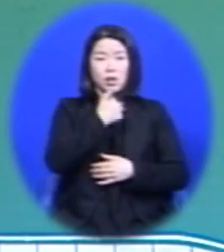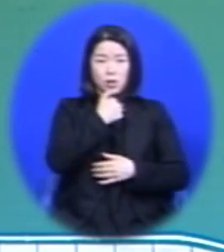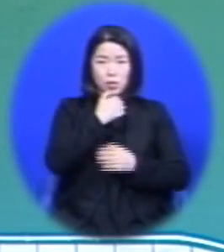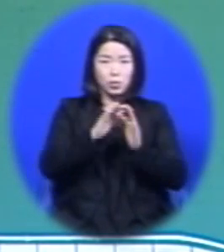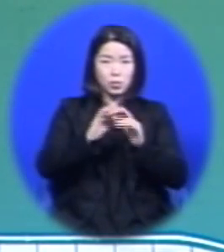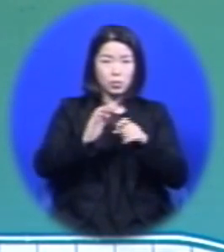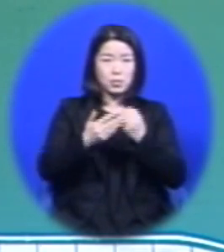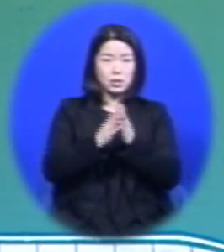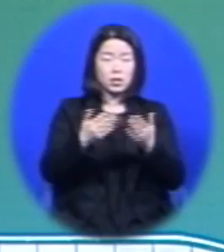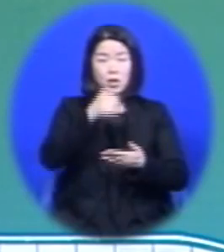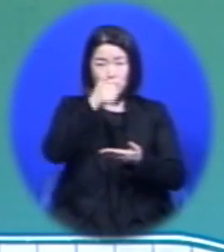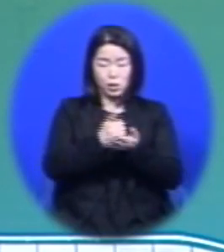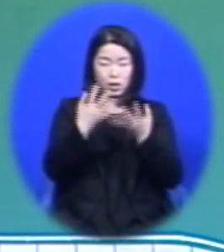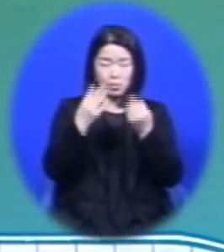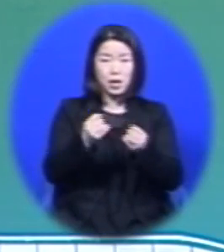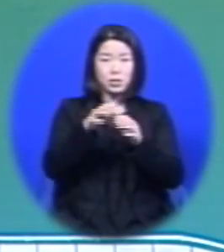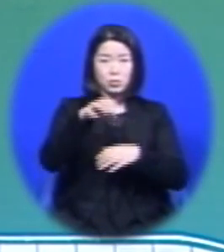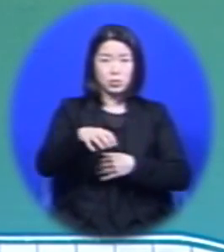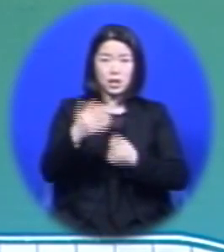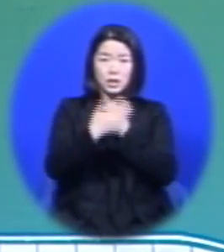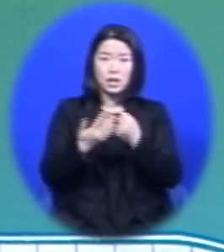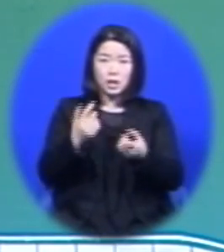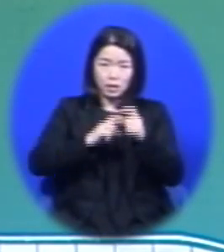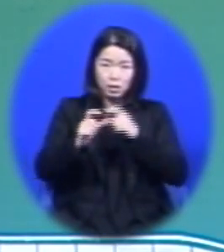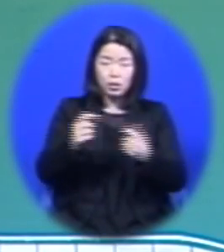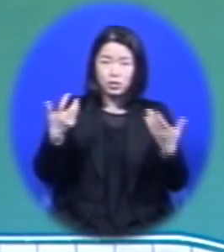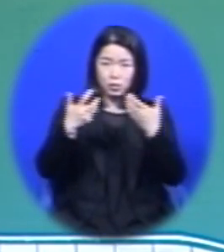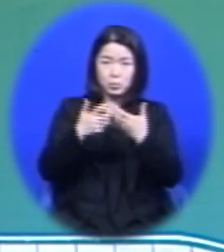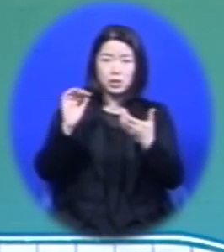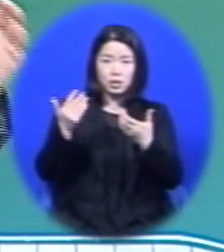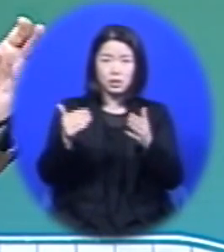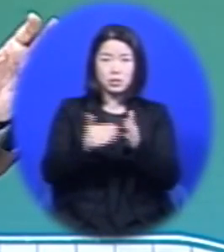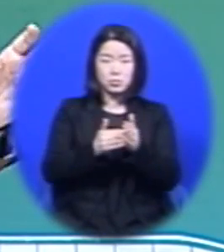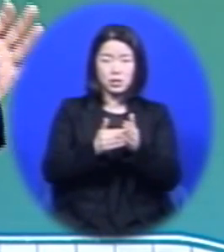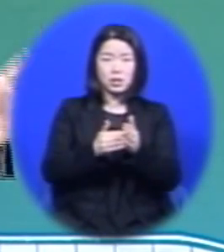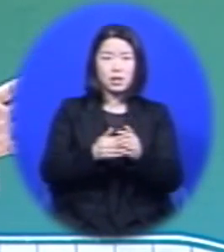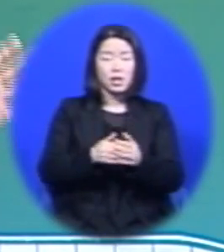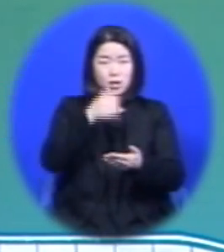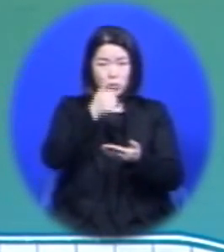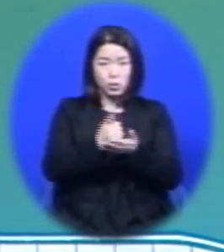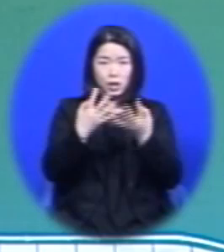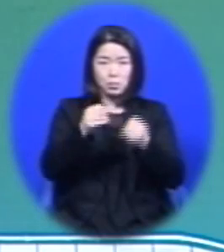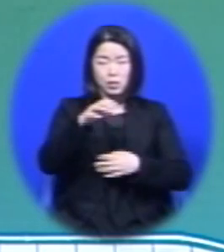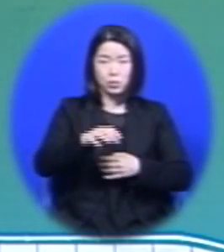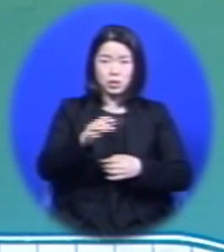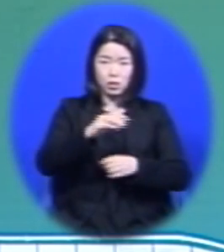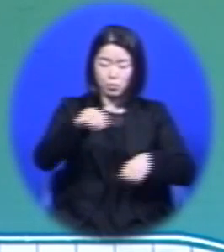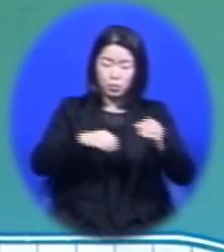곳에 은혜가 더욱 넘치게 되었습니다. 죄가 많은 곳에 오히려 은혜가 더